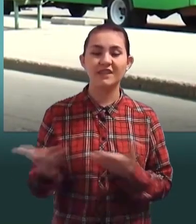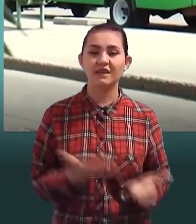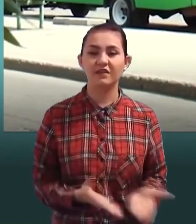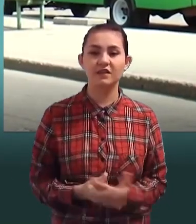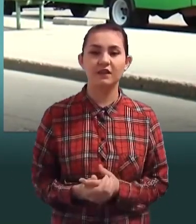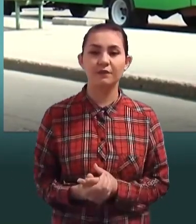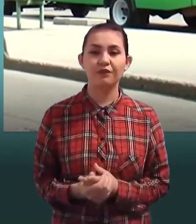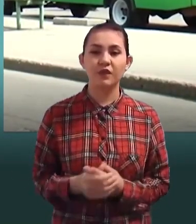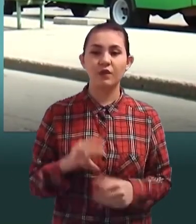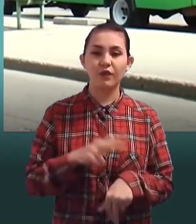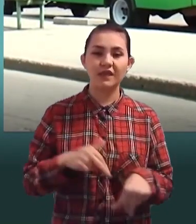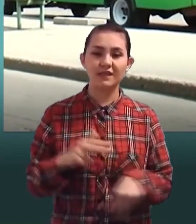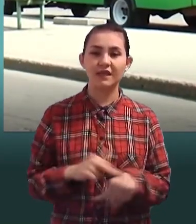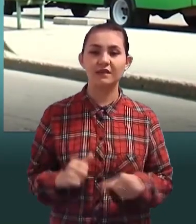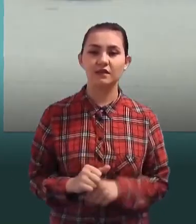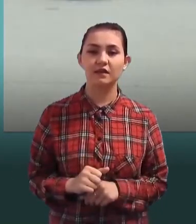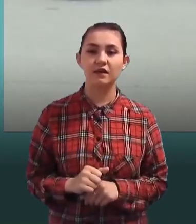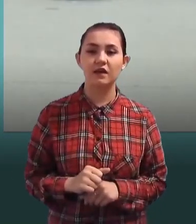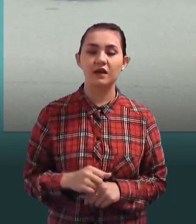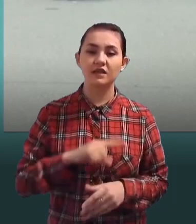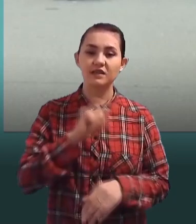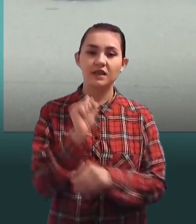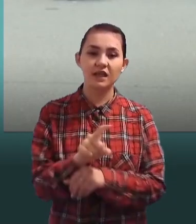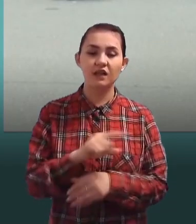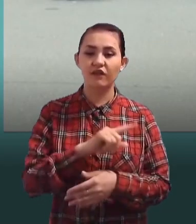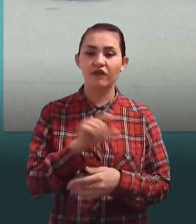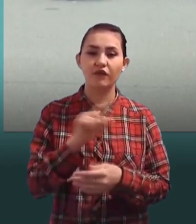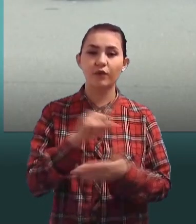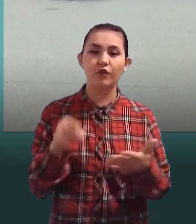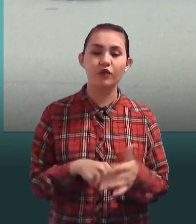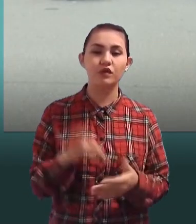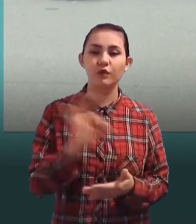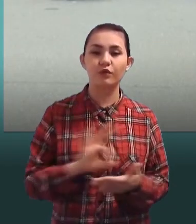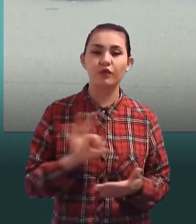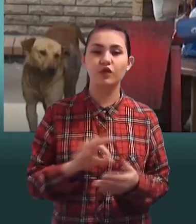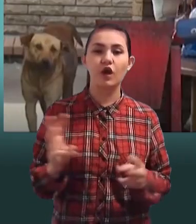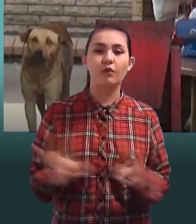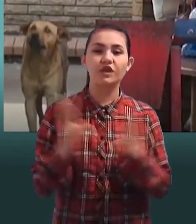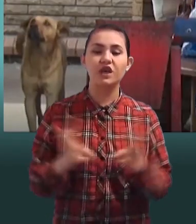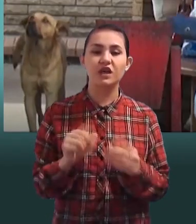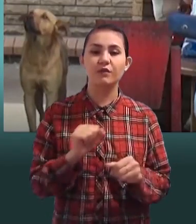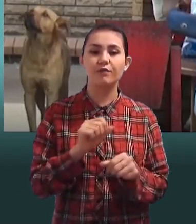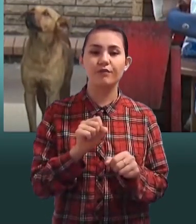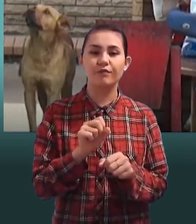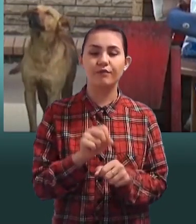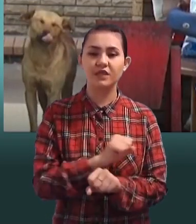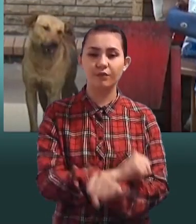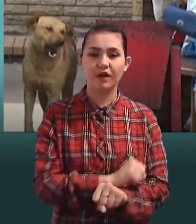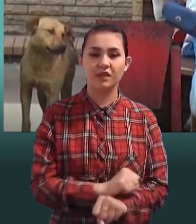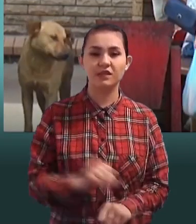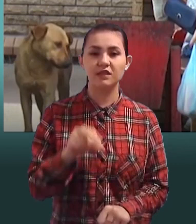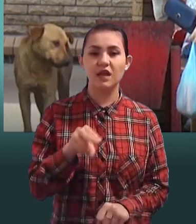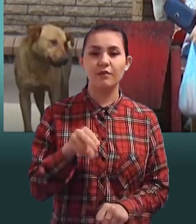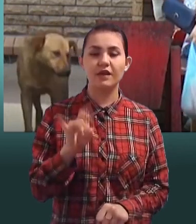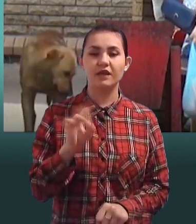представитель полицейских задал вопрос по поводу противопожарной безопасности в предприятии МВУСа.